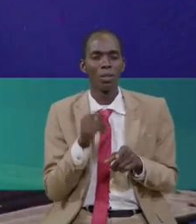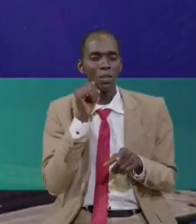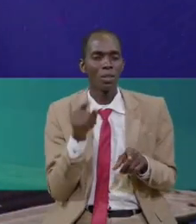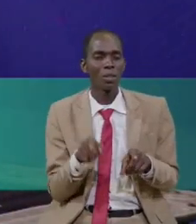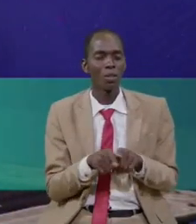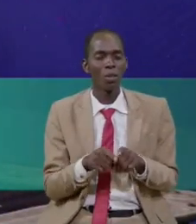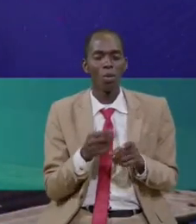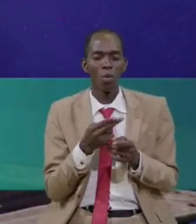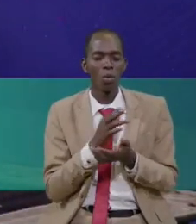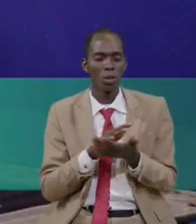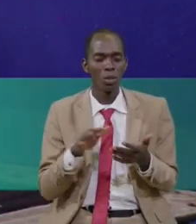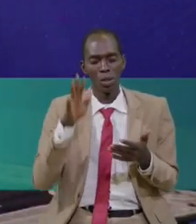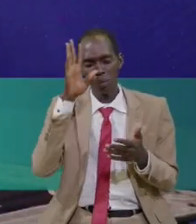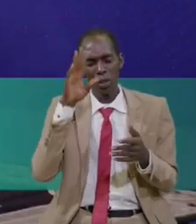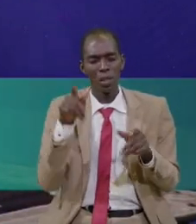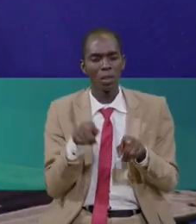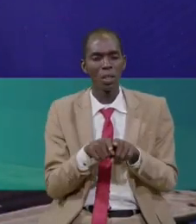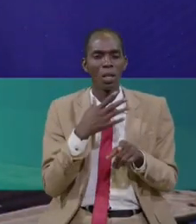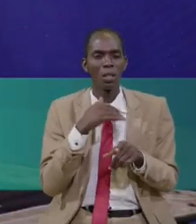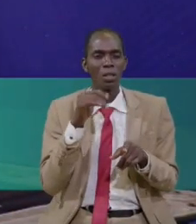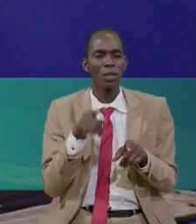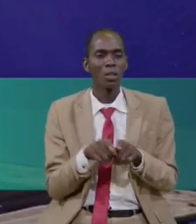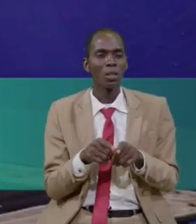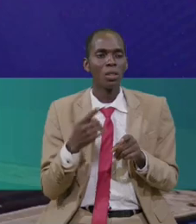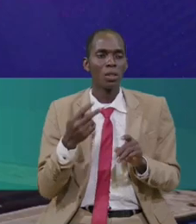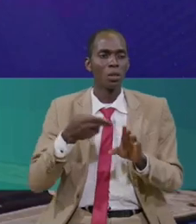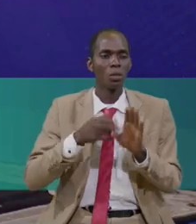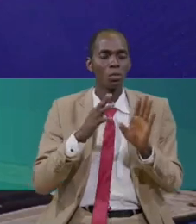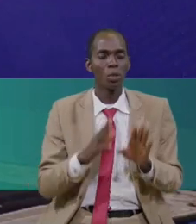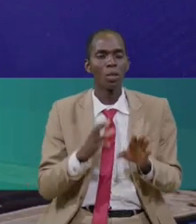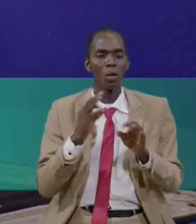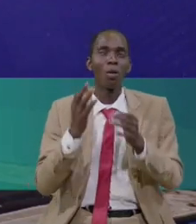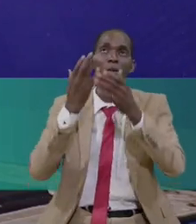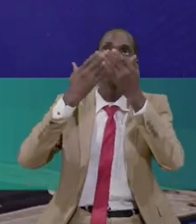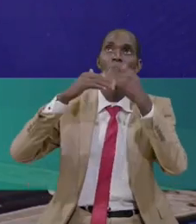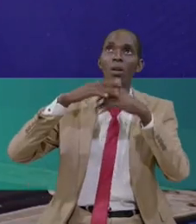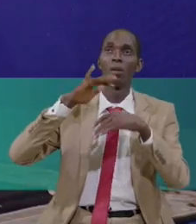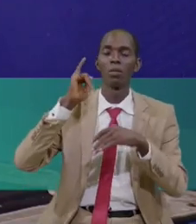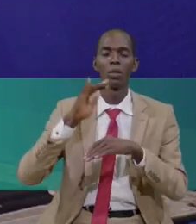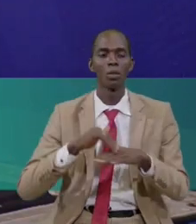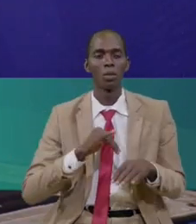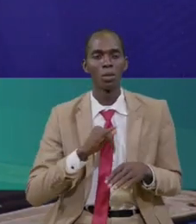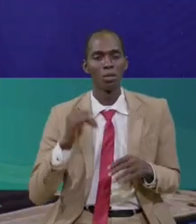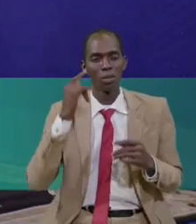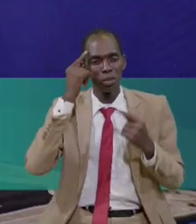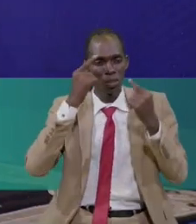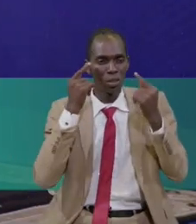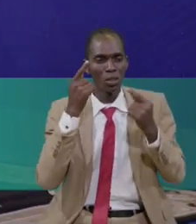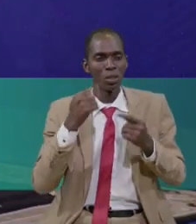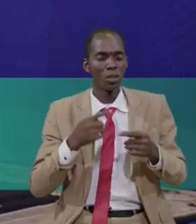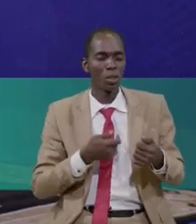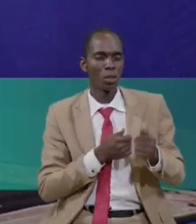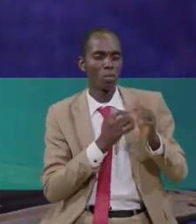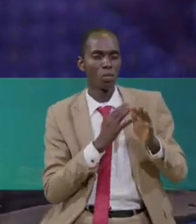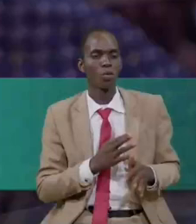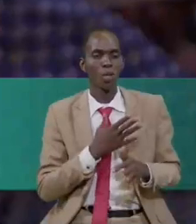saint, qui avait pas à la vocation céleste, considérer l'apôtre, le souverain sacrificateur de la foi que